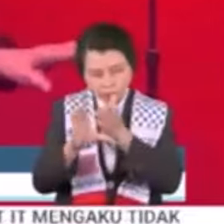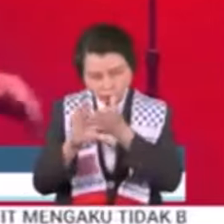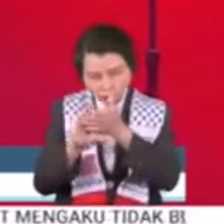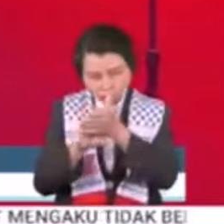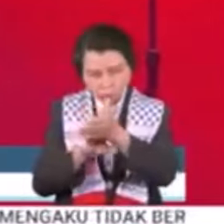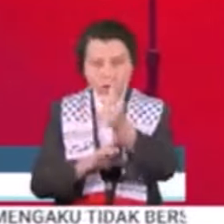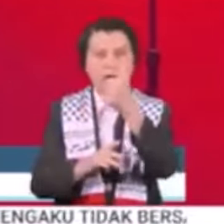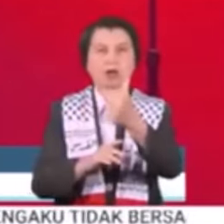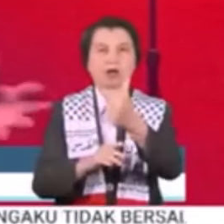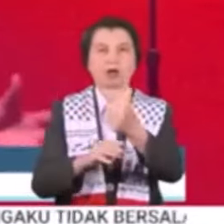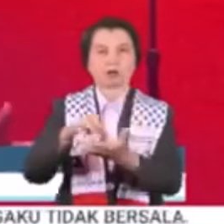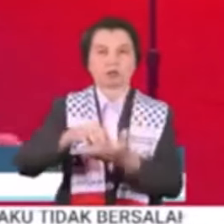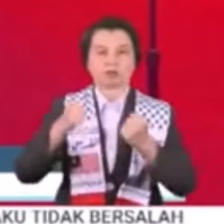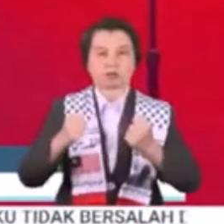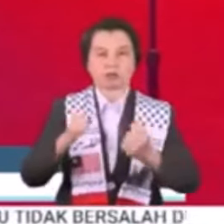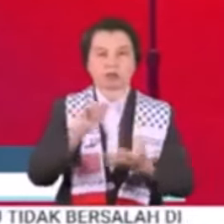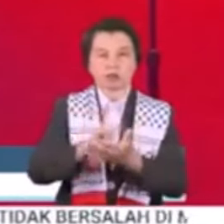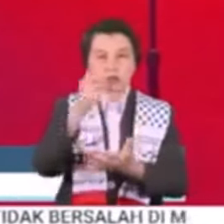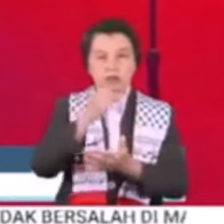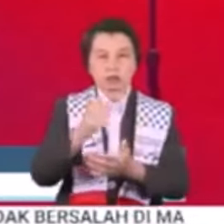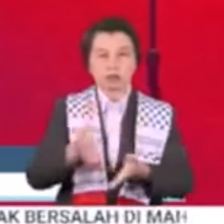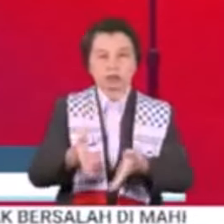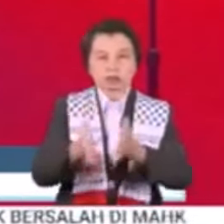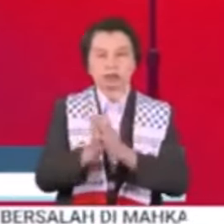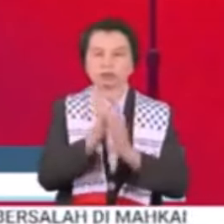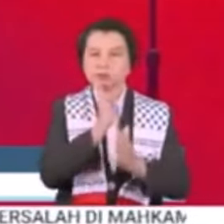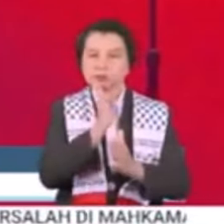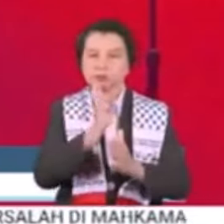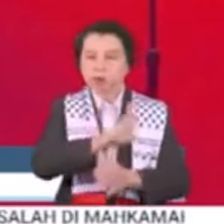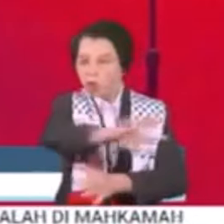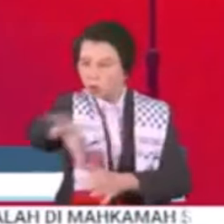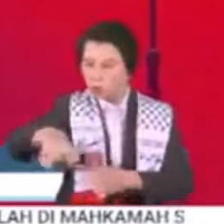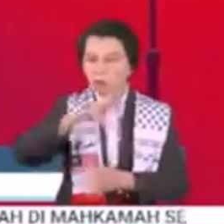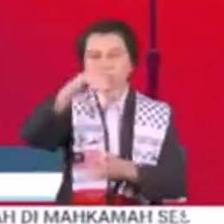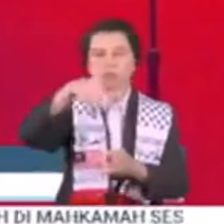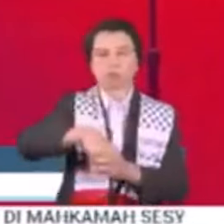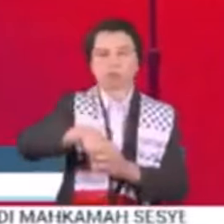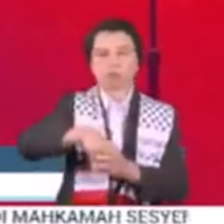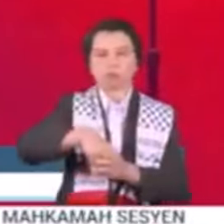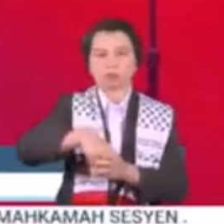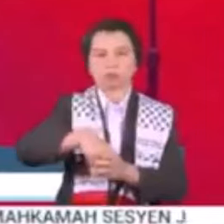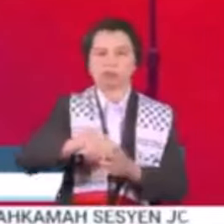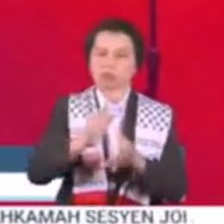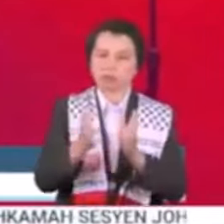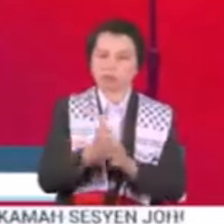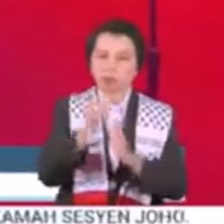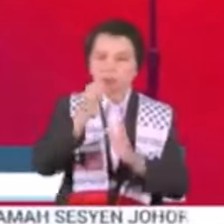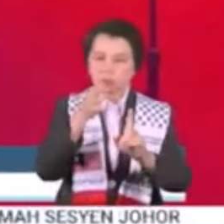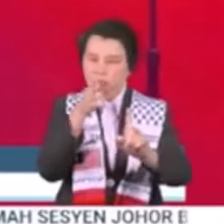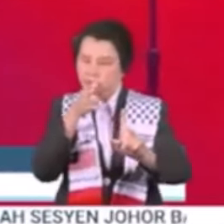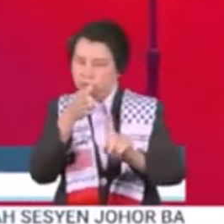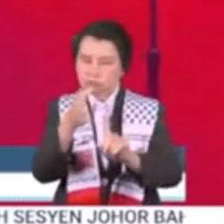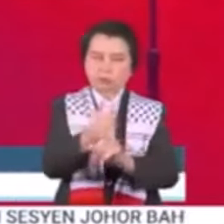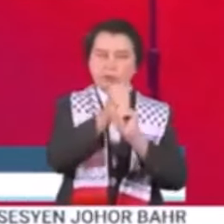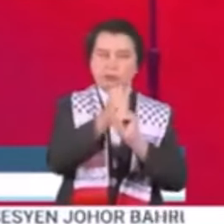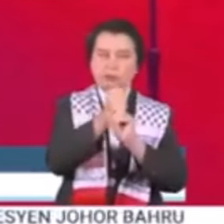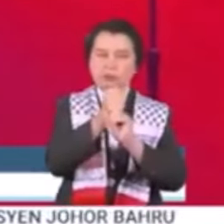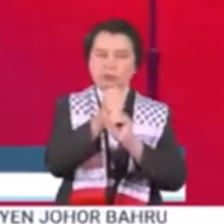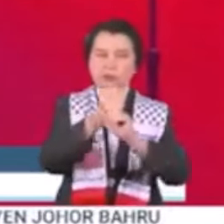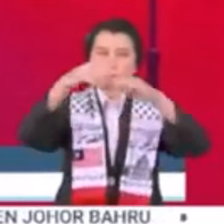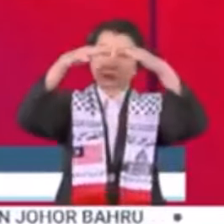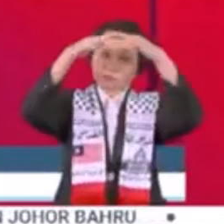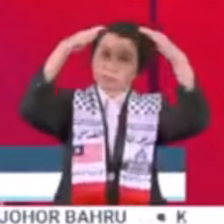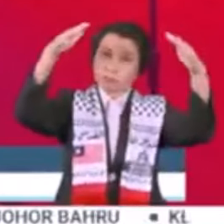bicara tentang penglibatan ramai yang lebih inklusif. Supaya dalam menggapai langit